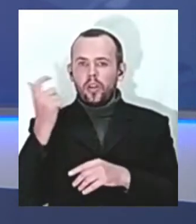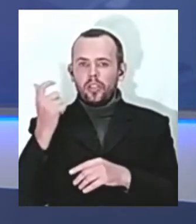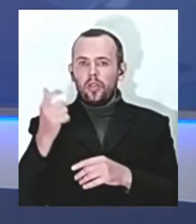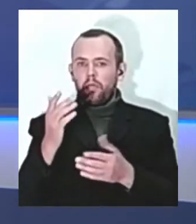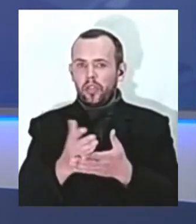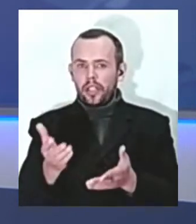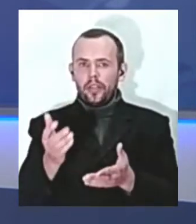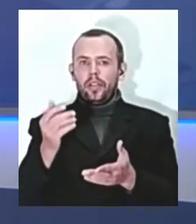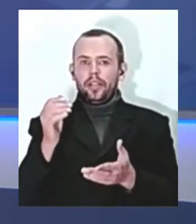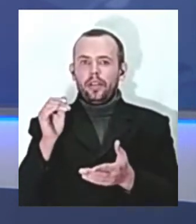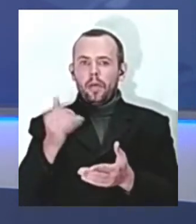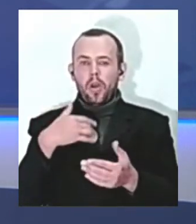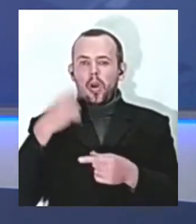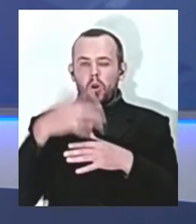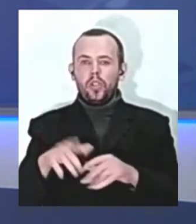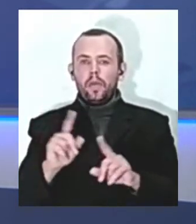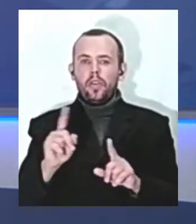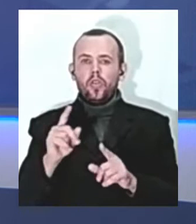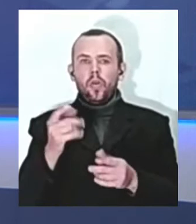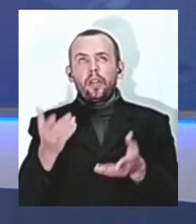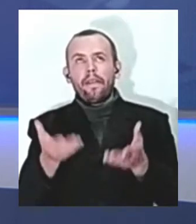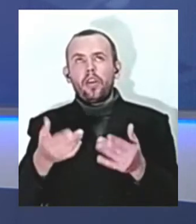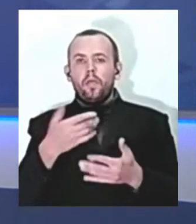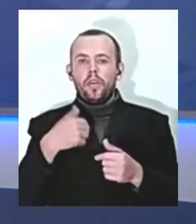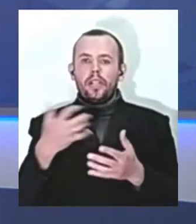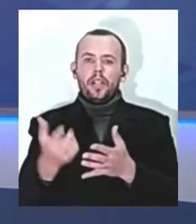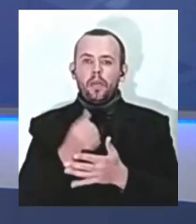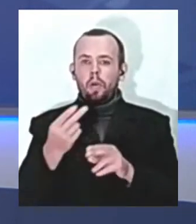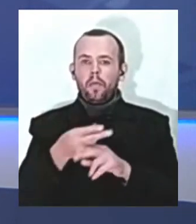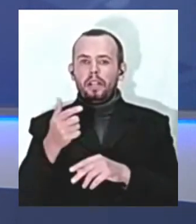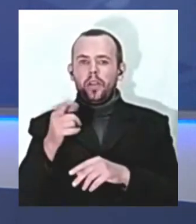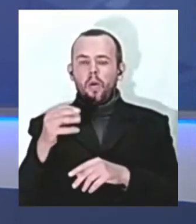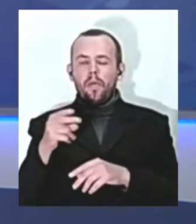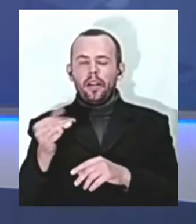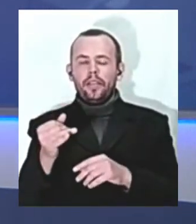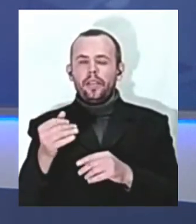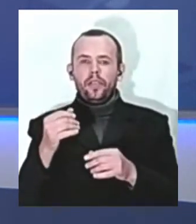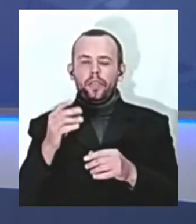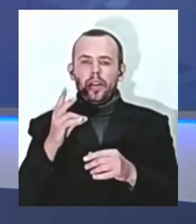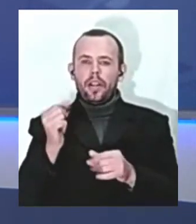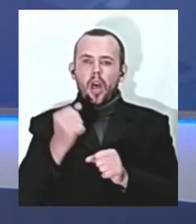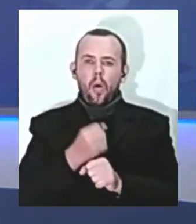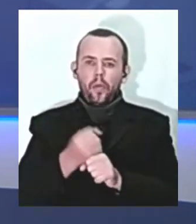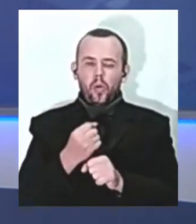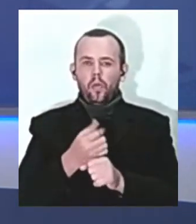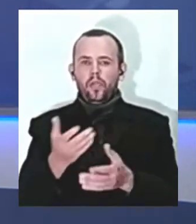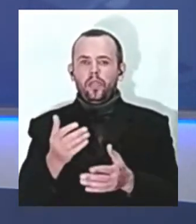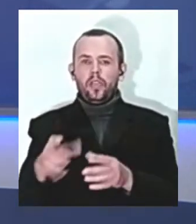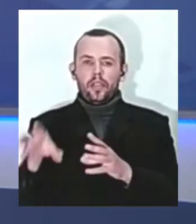ми розуміємо, що навряд чи ми знайдемо десь громаду, де ці угіддя не оброблюються, всі вони